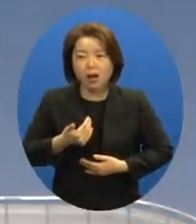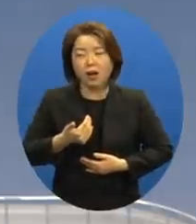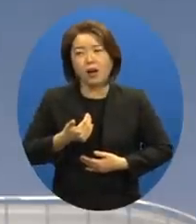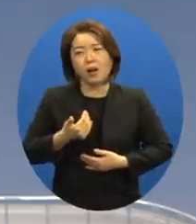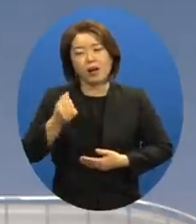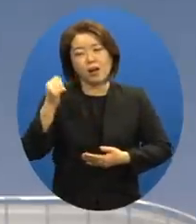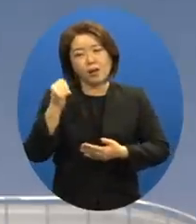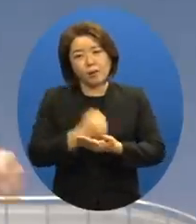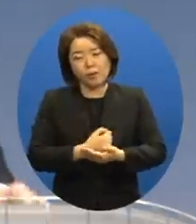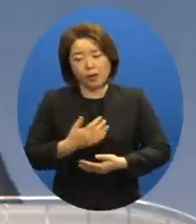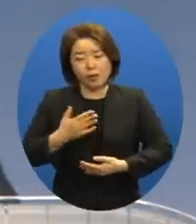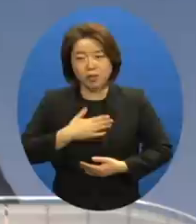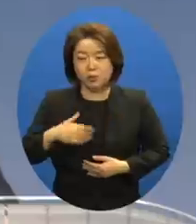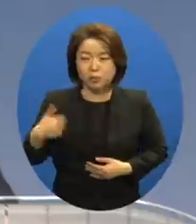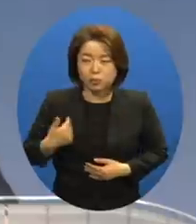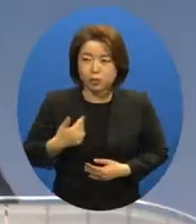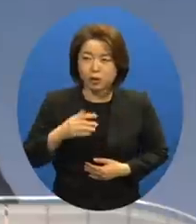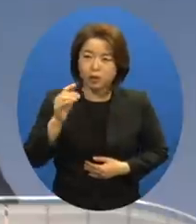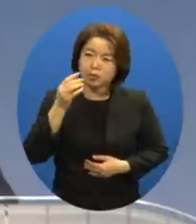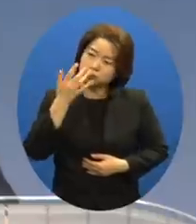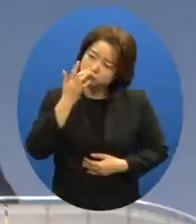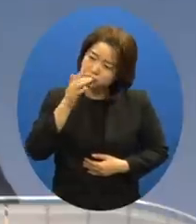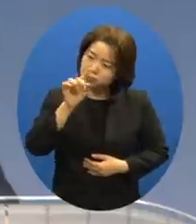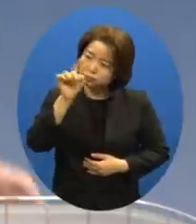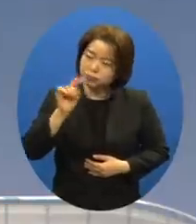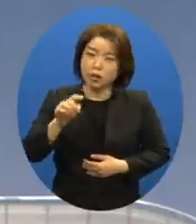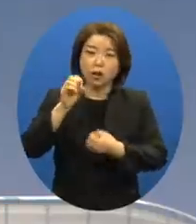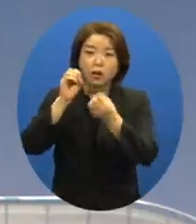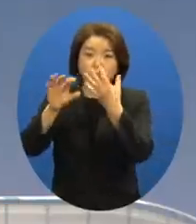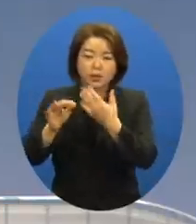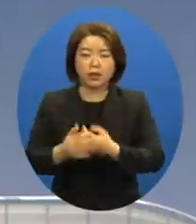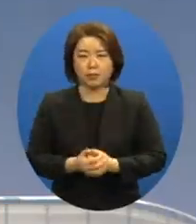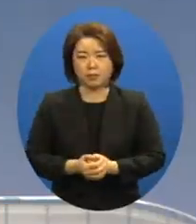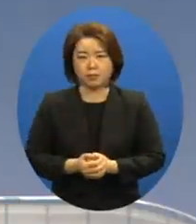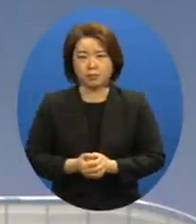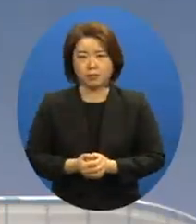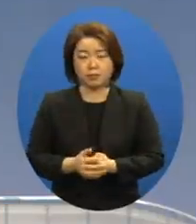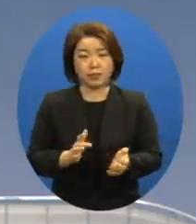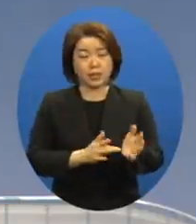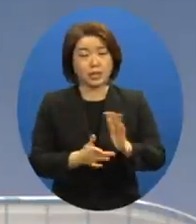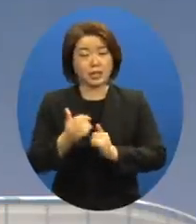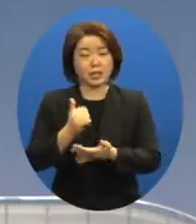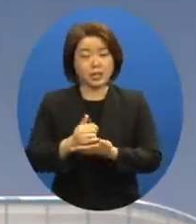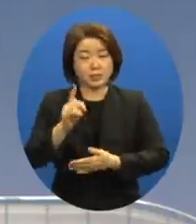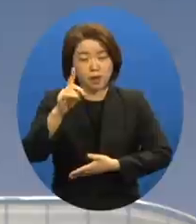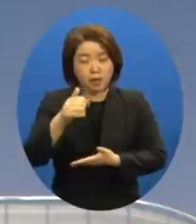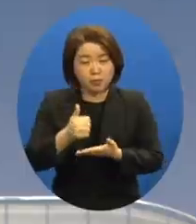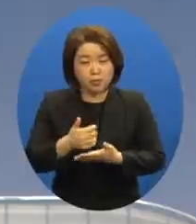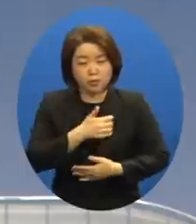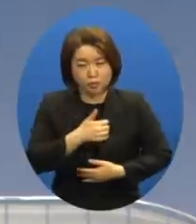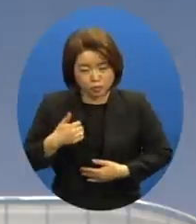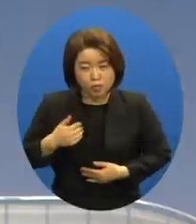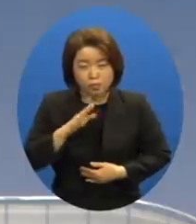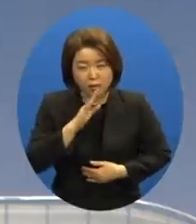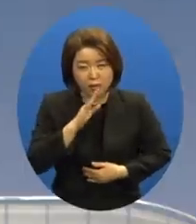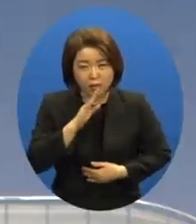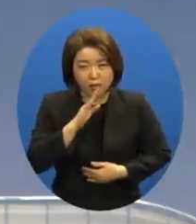글쎄 어 라고 대답을 하더라 여러분 예수님 한 분이면 진짜 충분 합니까